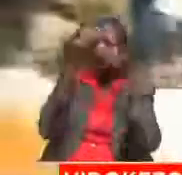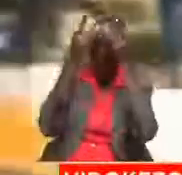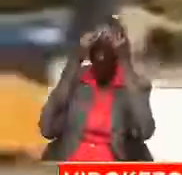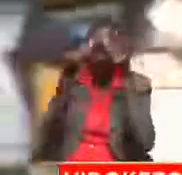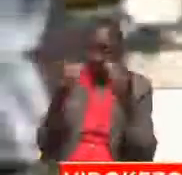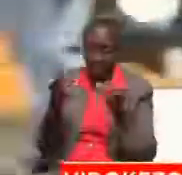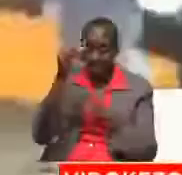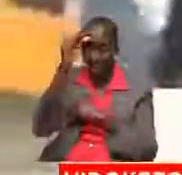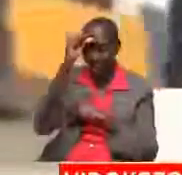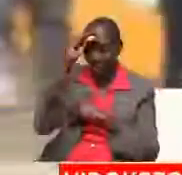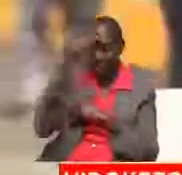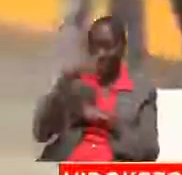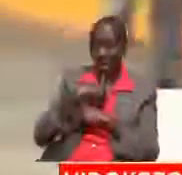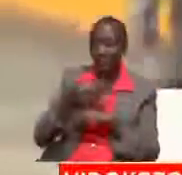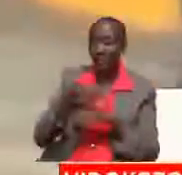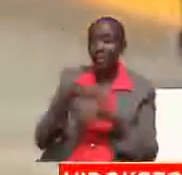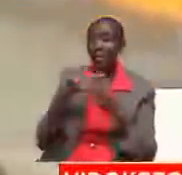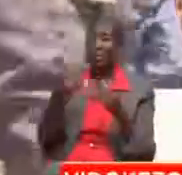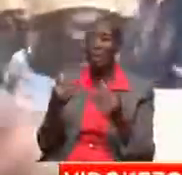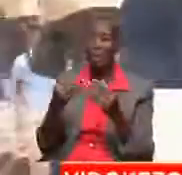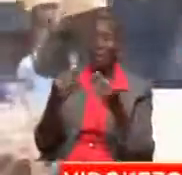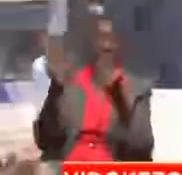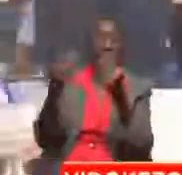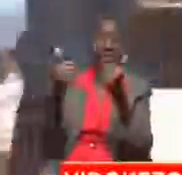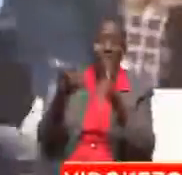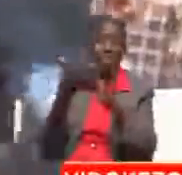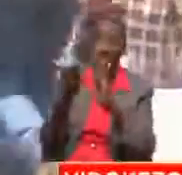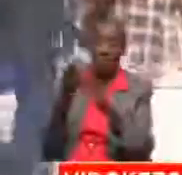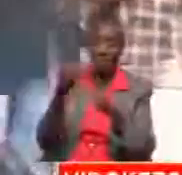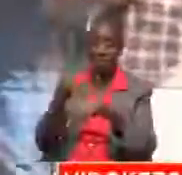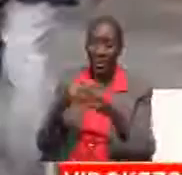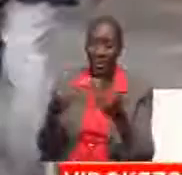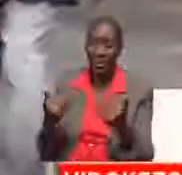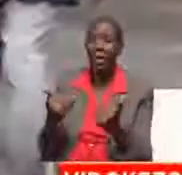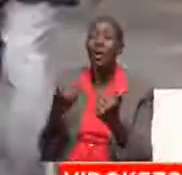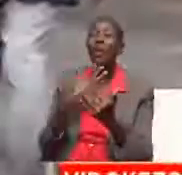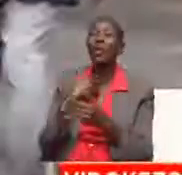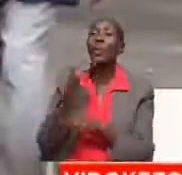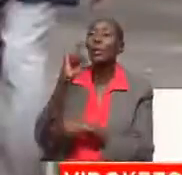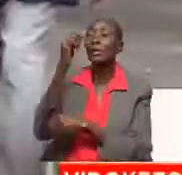zinazochukuliwa na serikali hazitatoa suluhu la ghafla kwa sasa, akiwataka wa Kenya